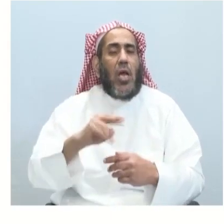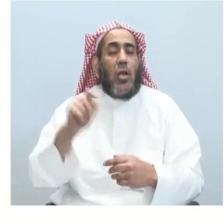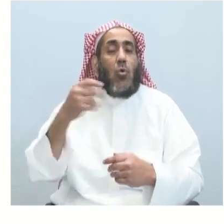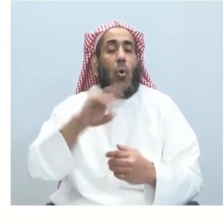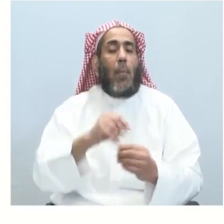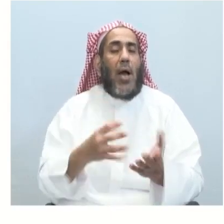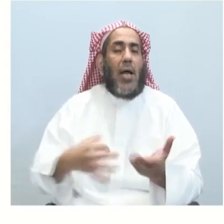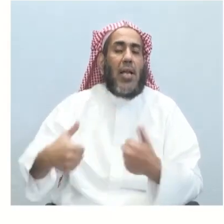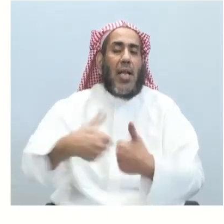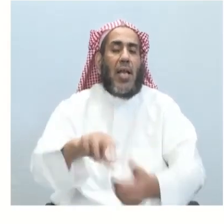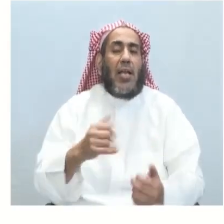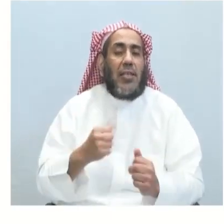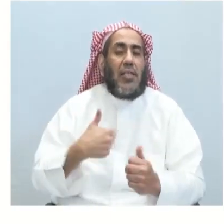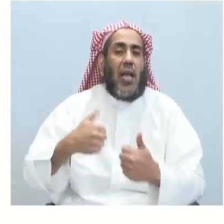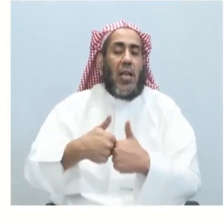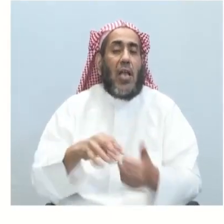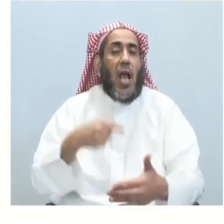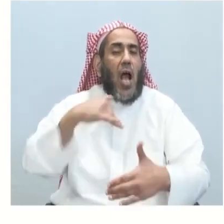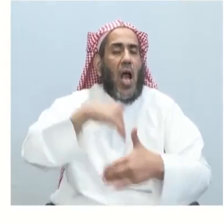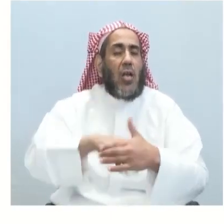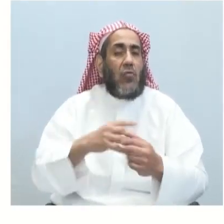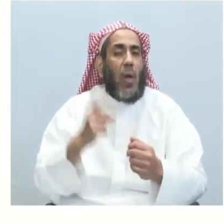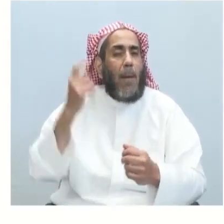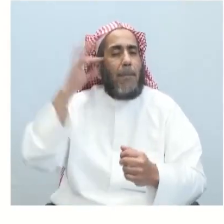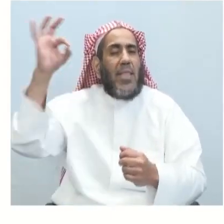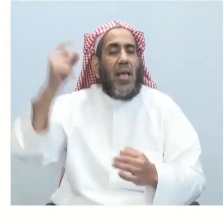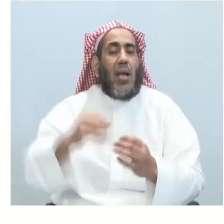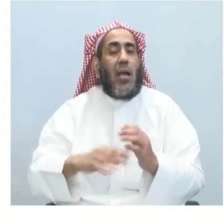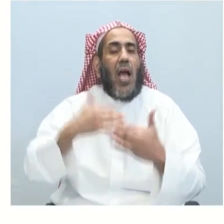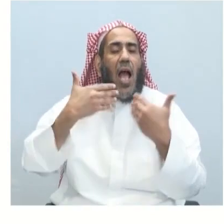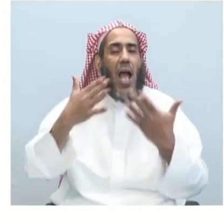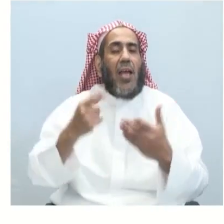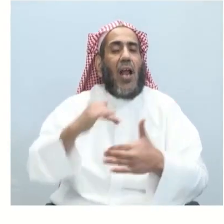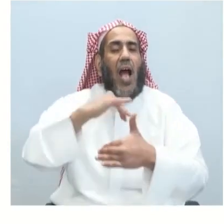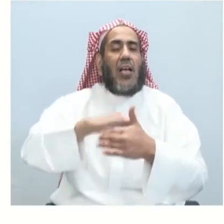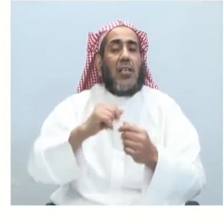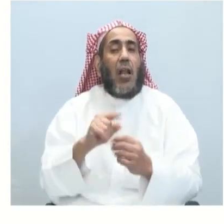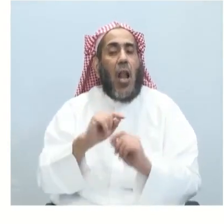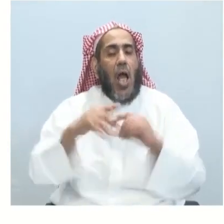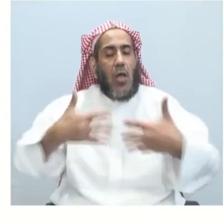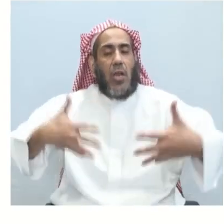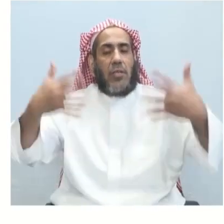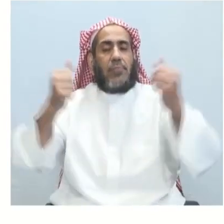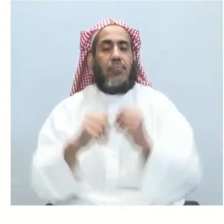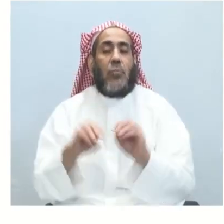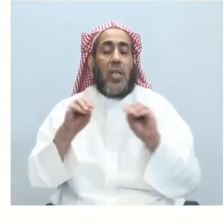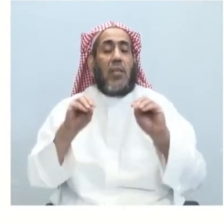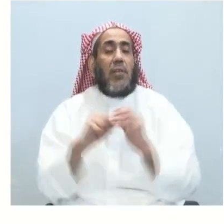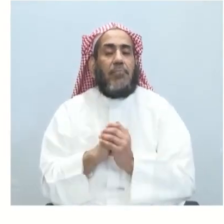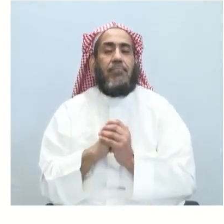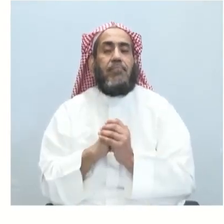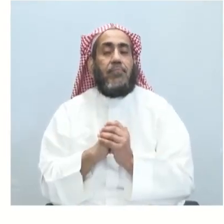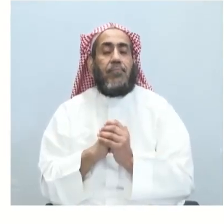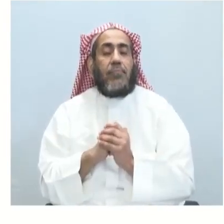لاهلها عند اهلي غرسوا من ذكائها خير غرسي لاحظ النص هو يتحدث فيه قلنا